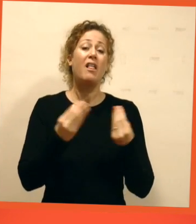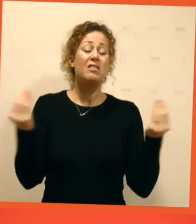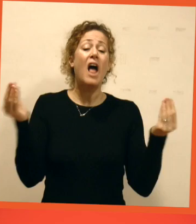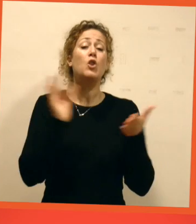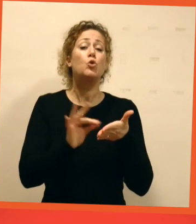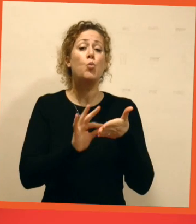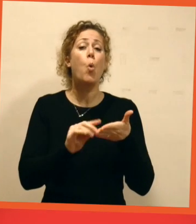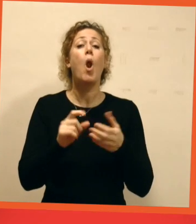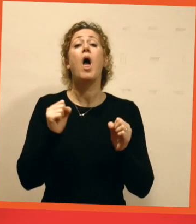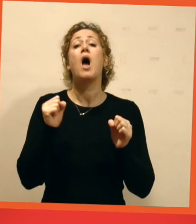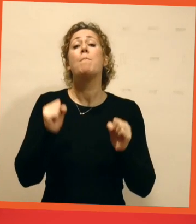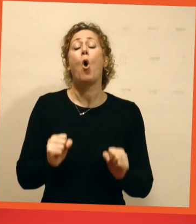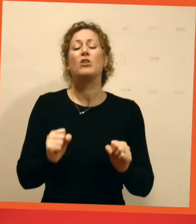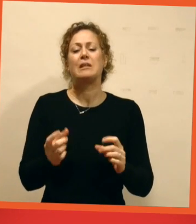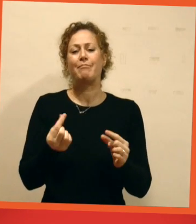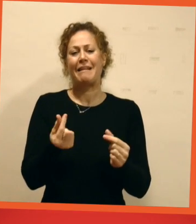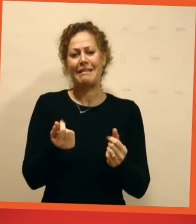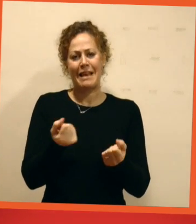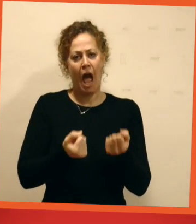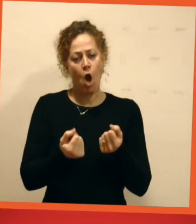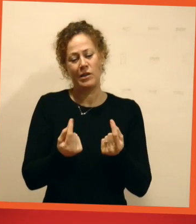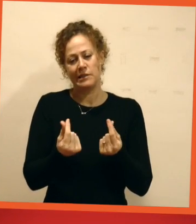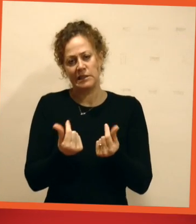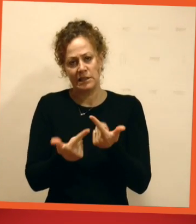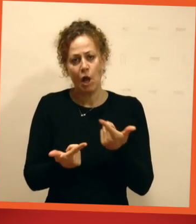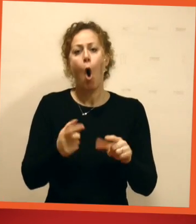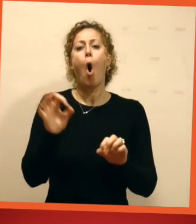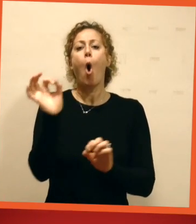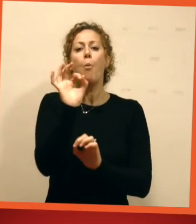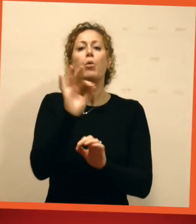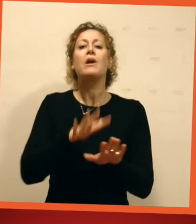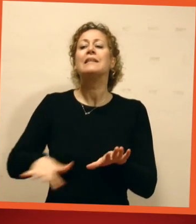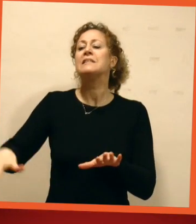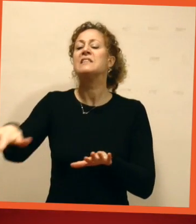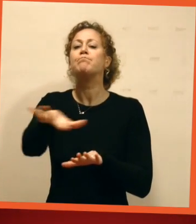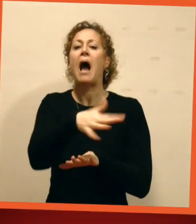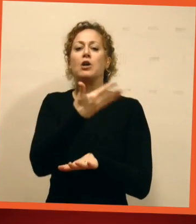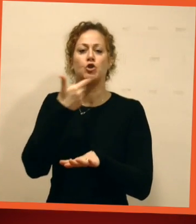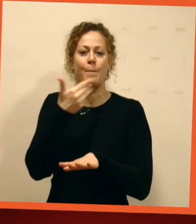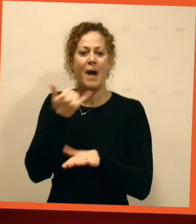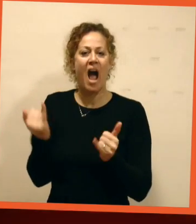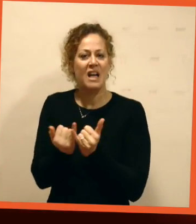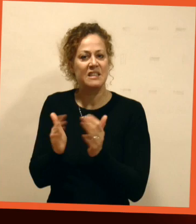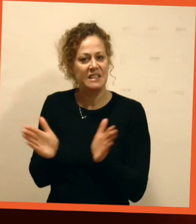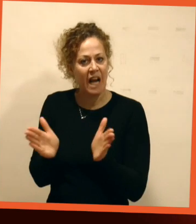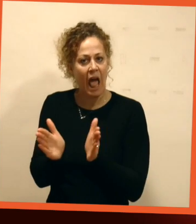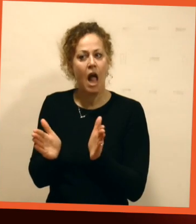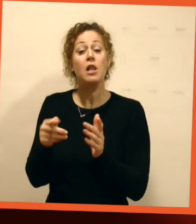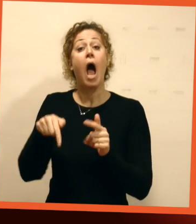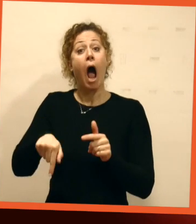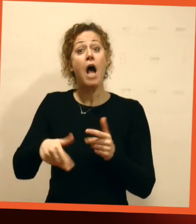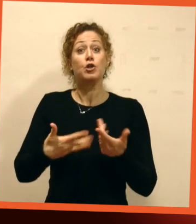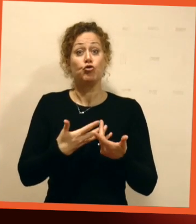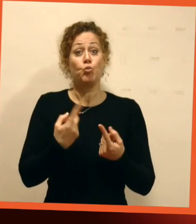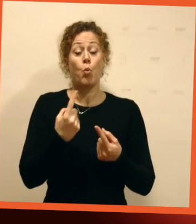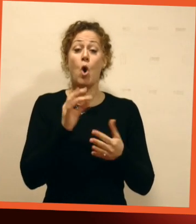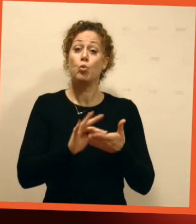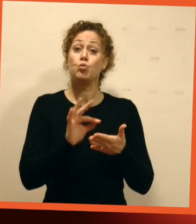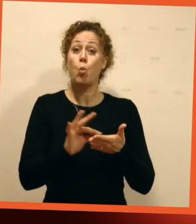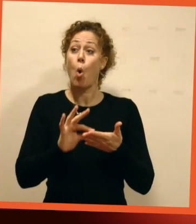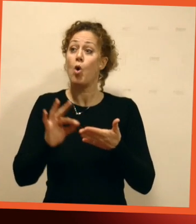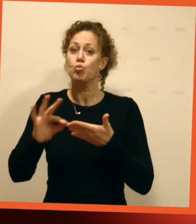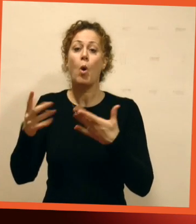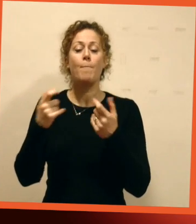volte non hanno gli spazi adeguati. Difatti adesso che abbiamo una scuola più grande, le